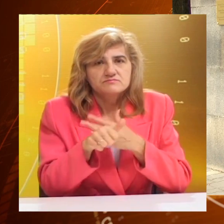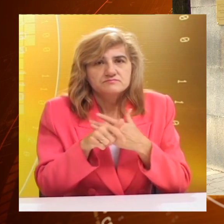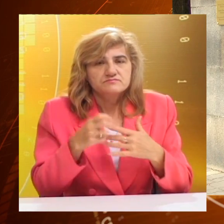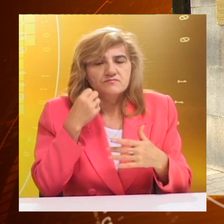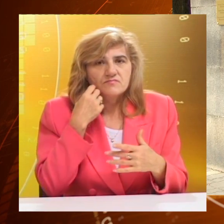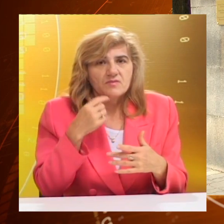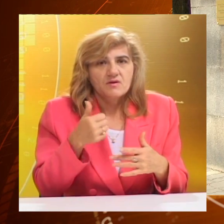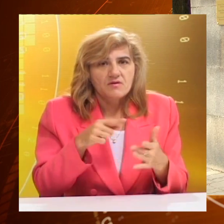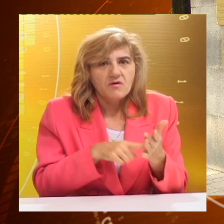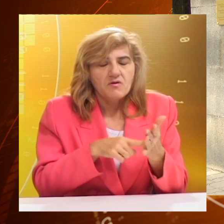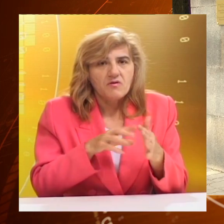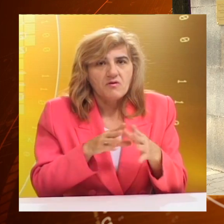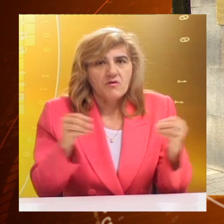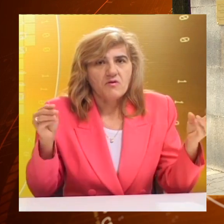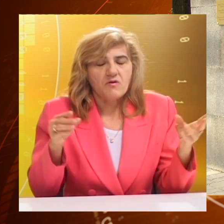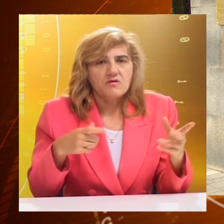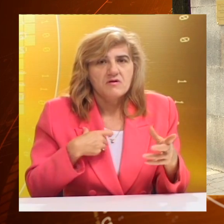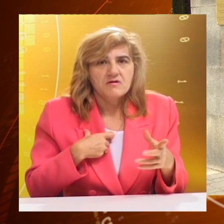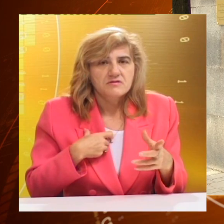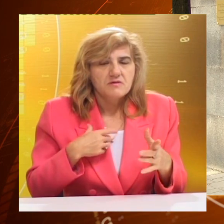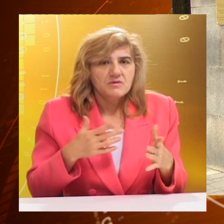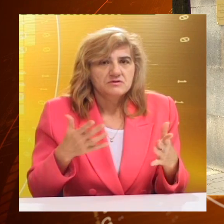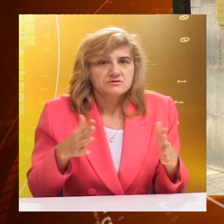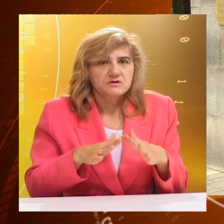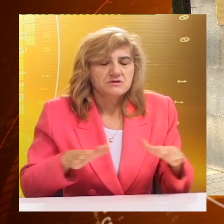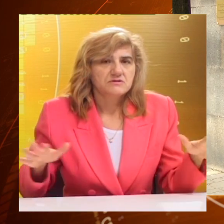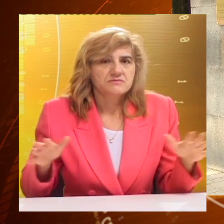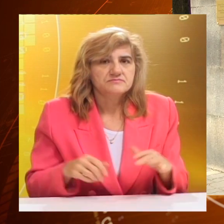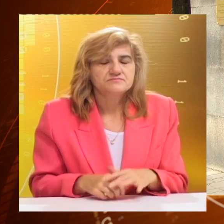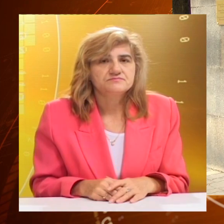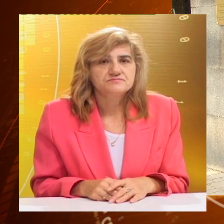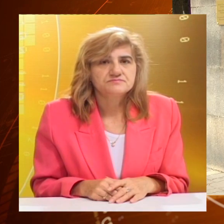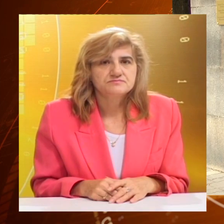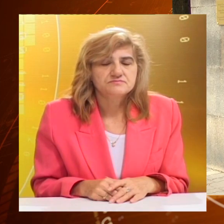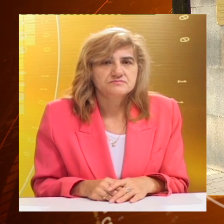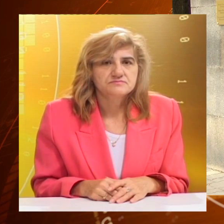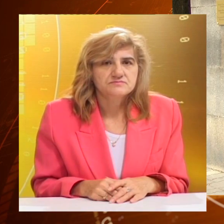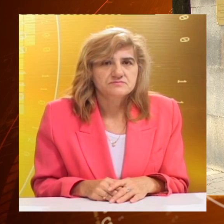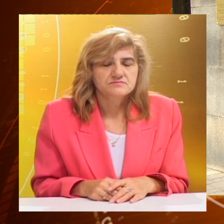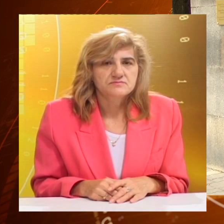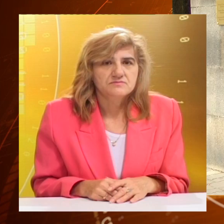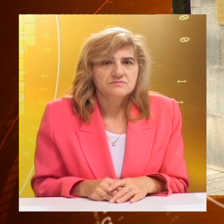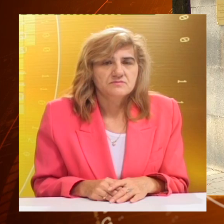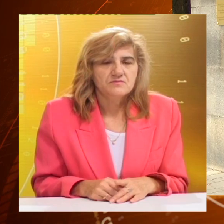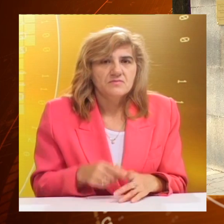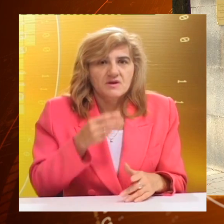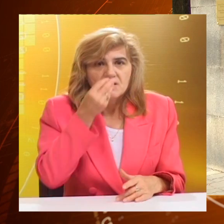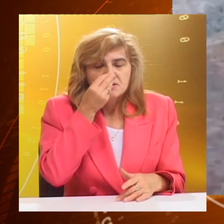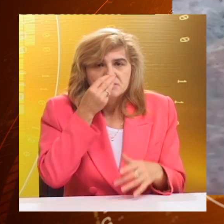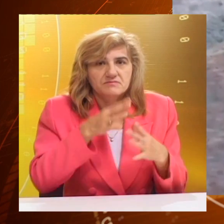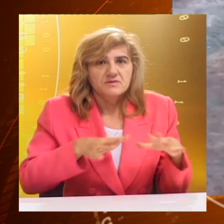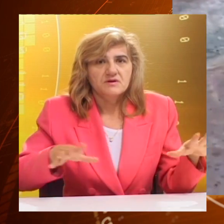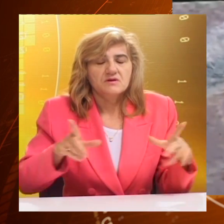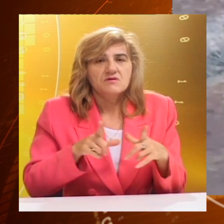i tako dalje, i čim ih piknete, to ruke ne možete ni sapunom oprati, nikakvim